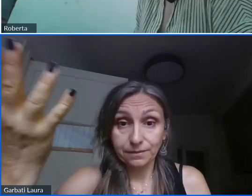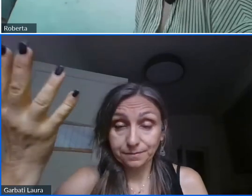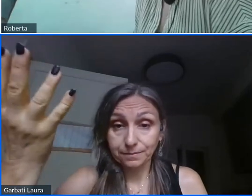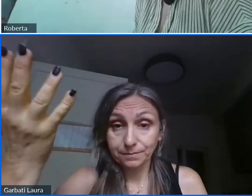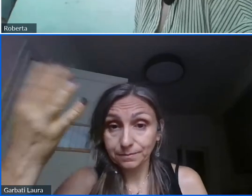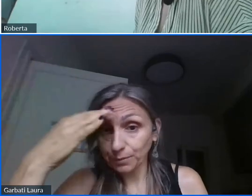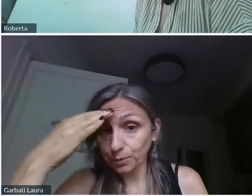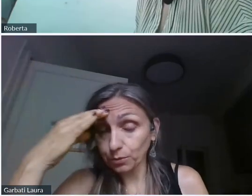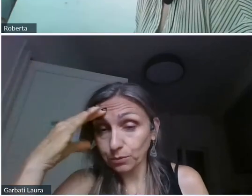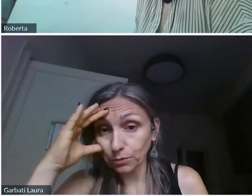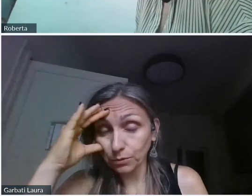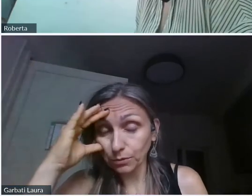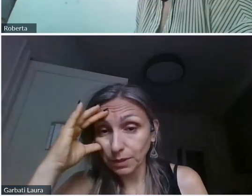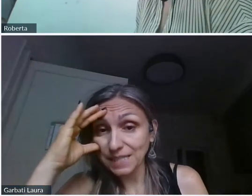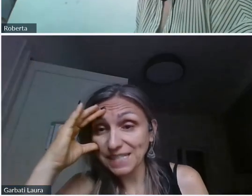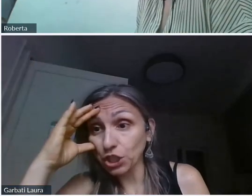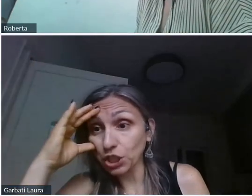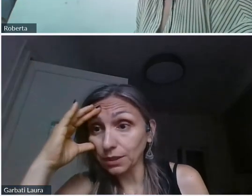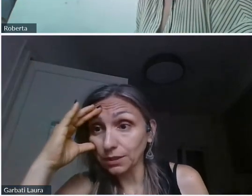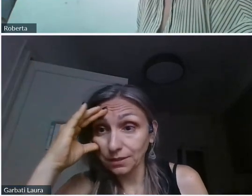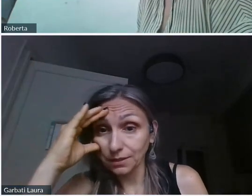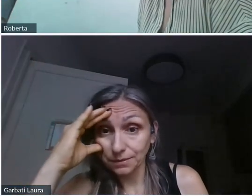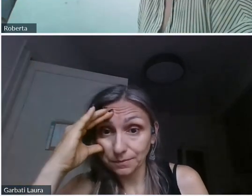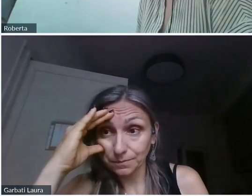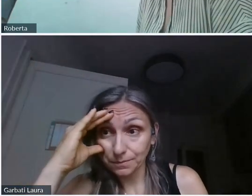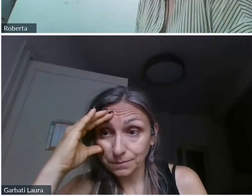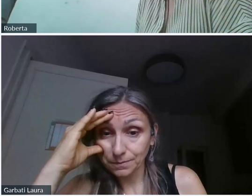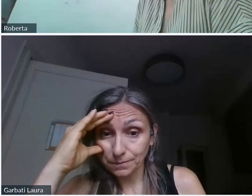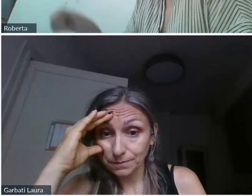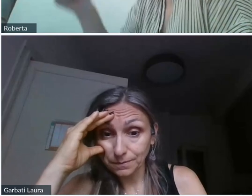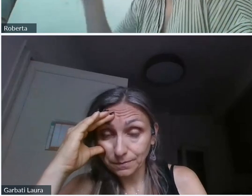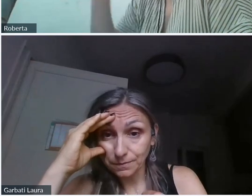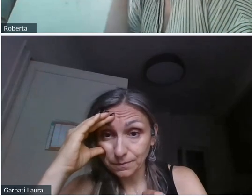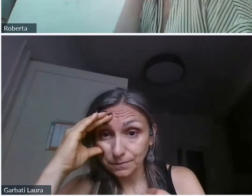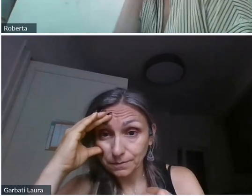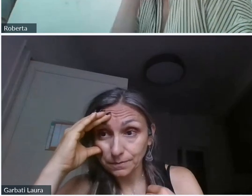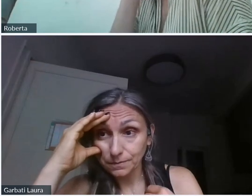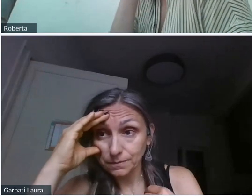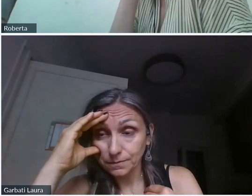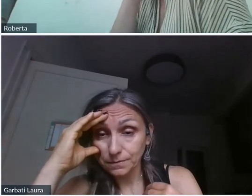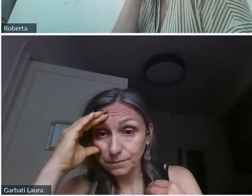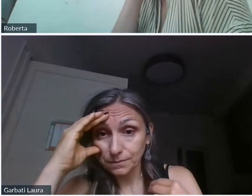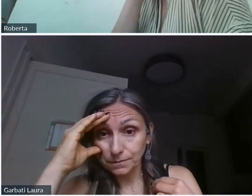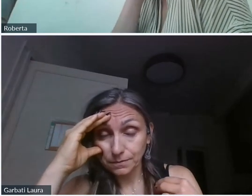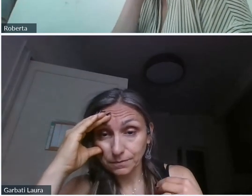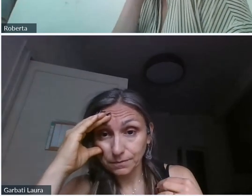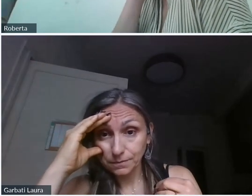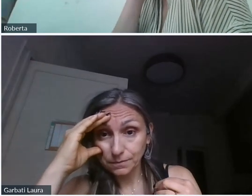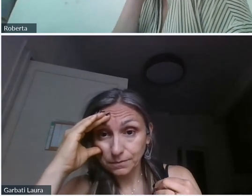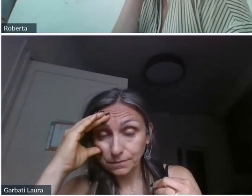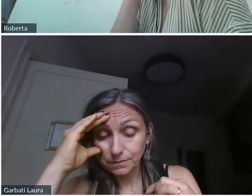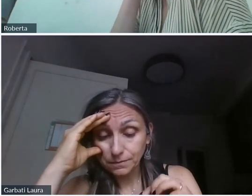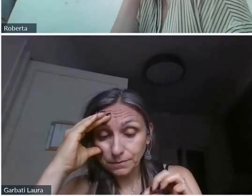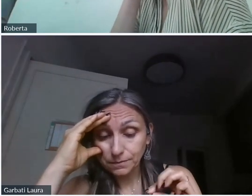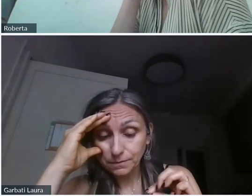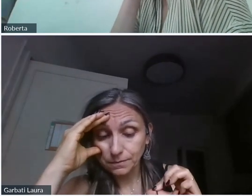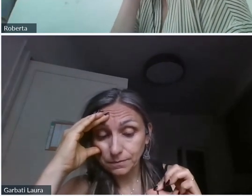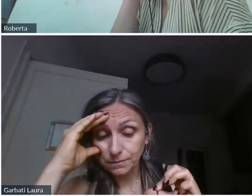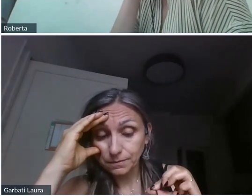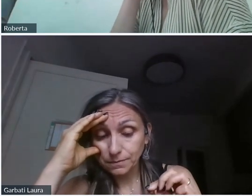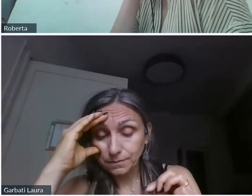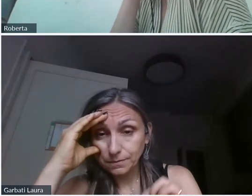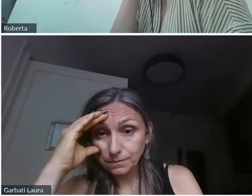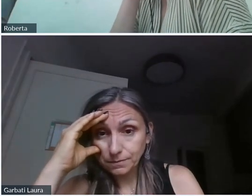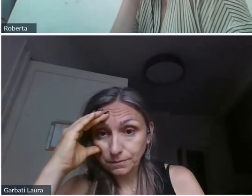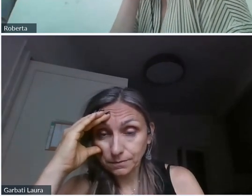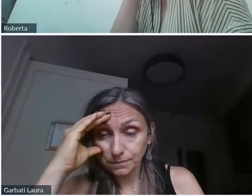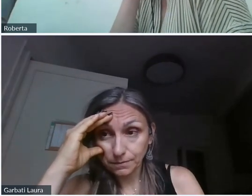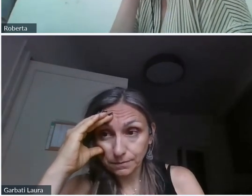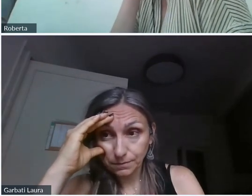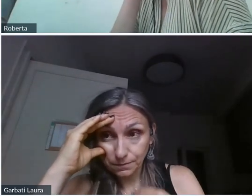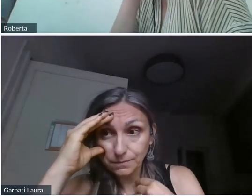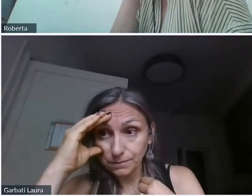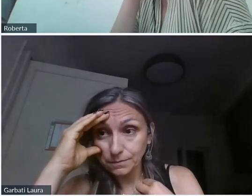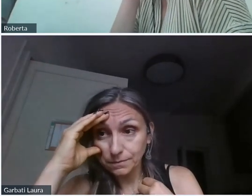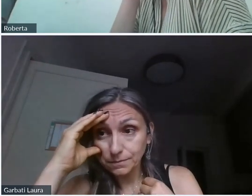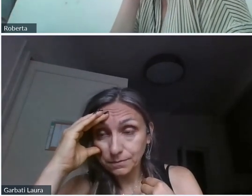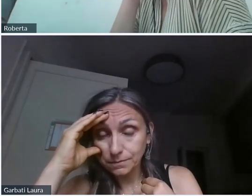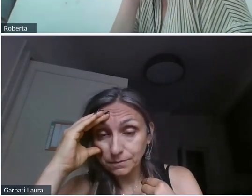copyleft. Cosa succede? Il problema è che io lo compro, ma siccome la licenza me lo permette, io prendo il sorgente e lo